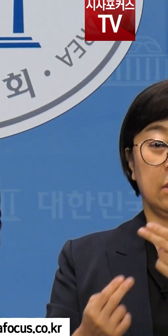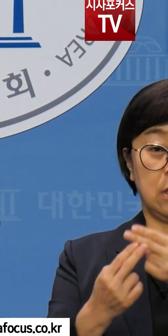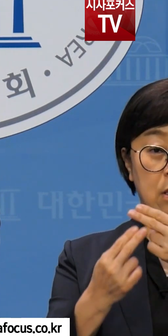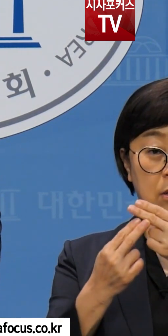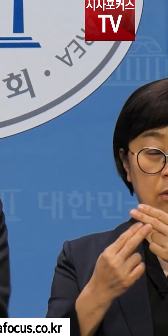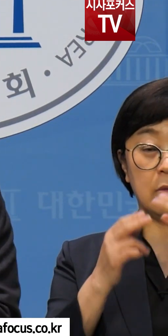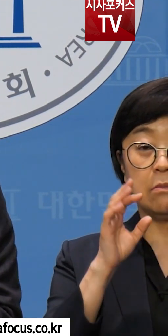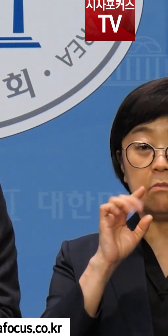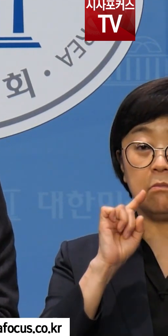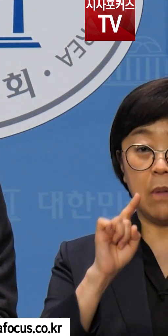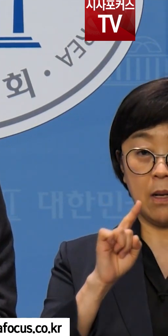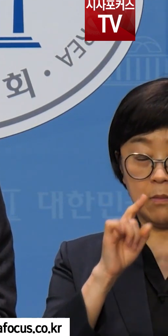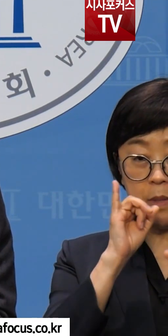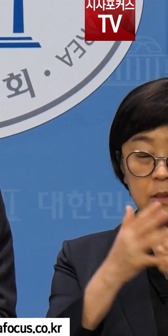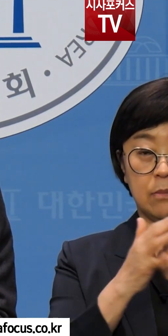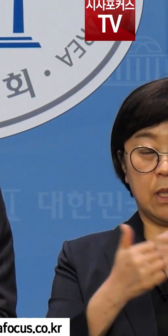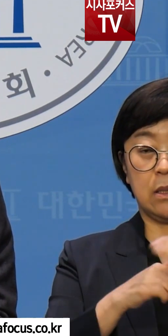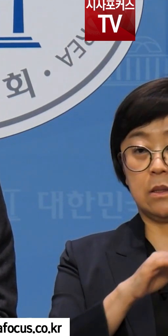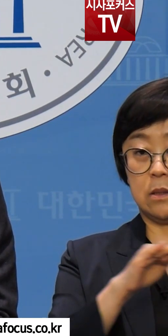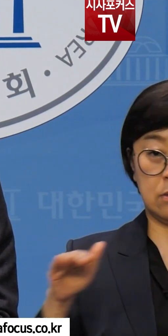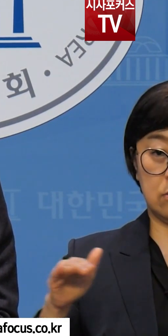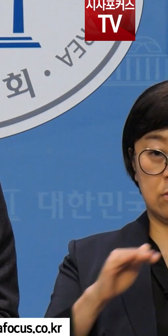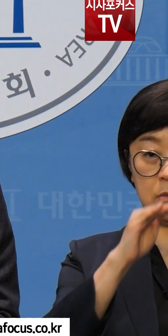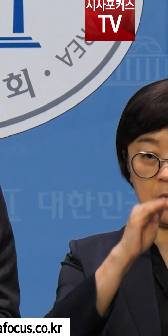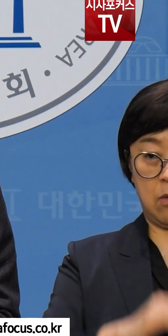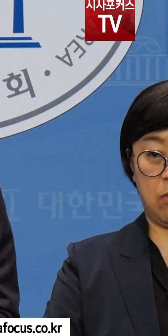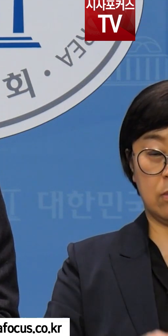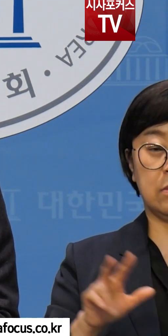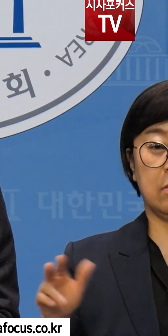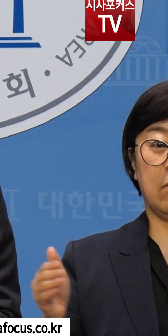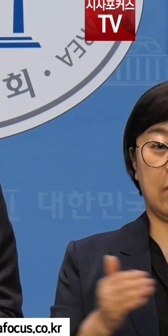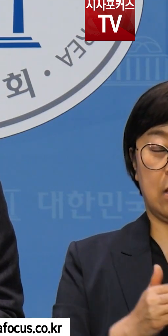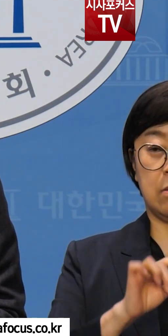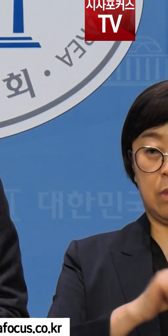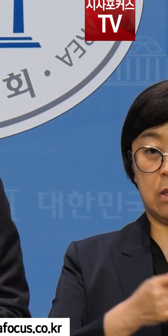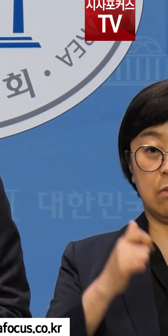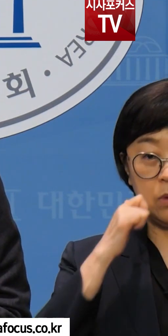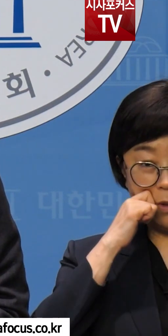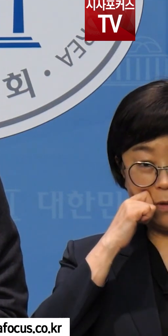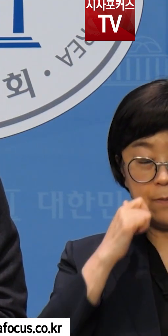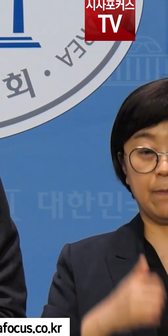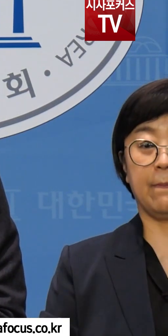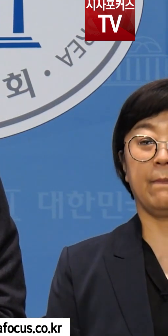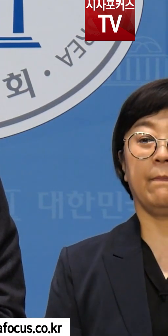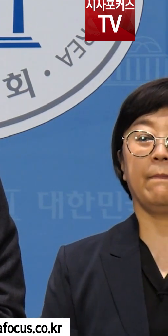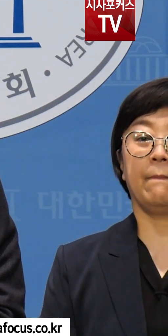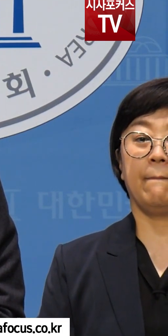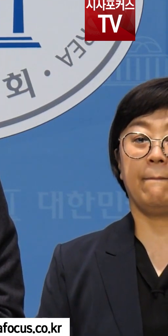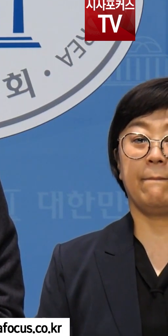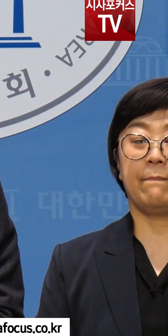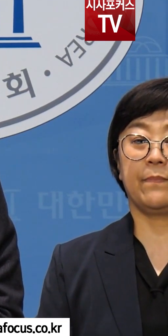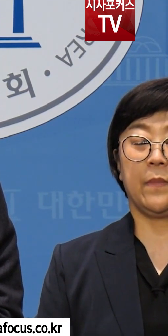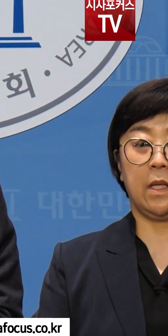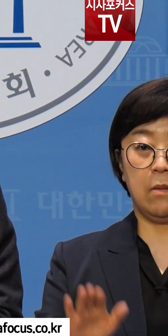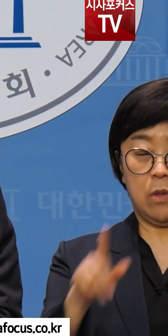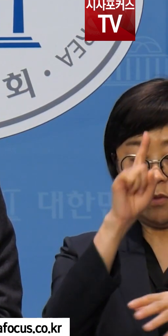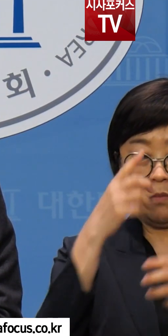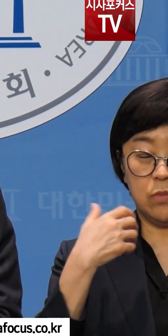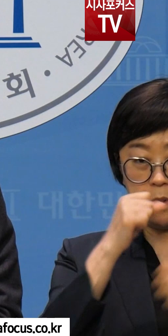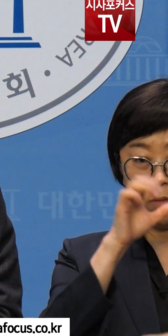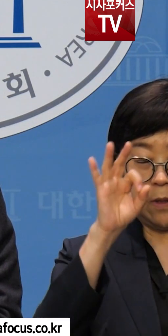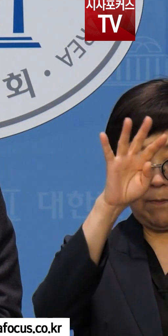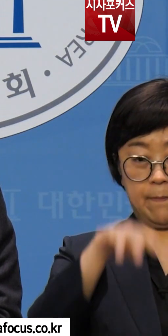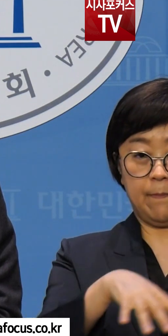이렇게 선전을 했지만 기준이나 그 내용도 현재까지 제대로 밝히지 못하고 있는 상태입니다. 사실상 이번 정부